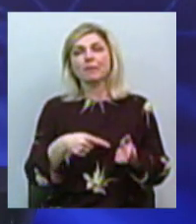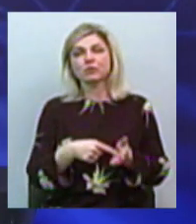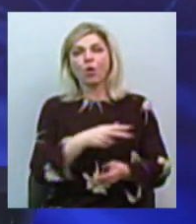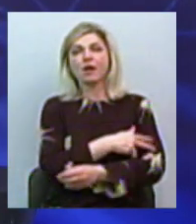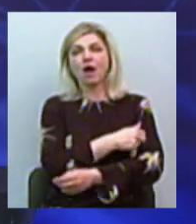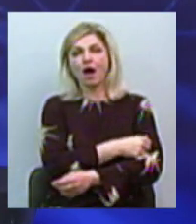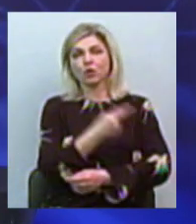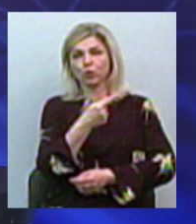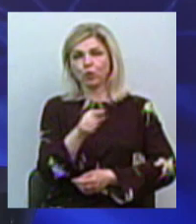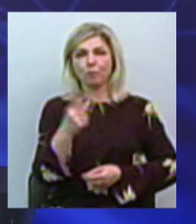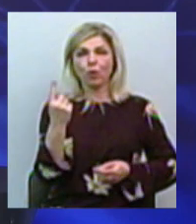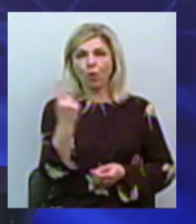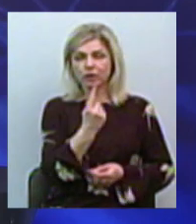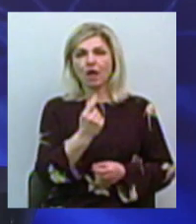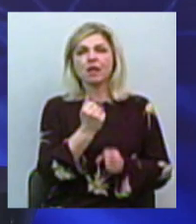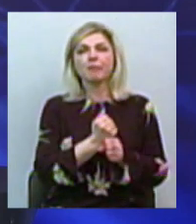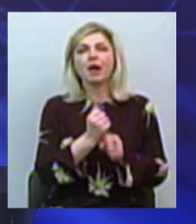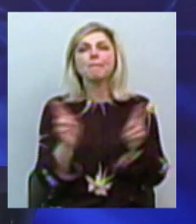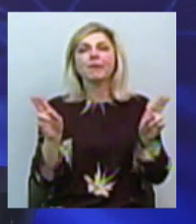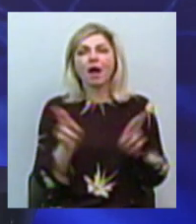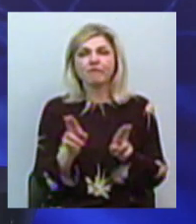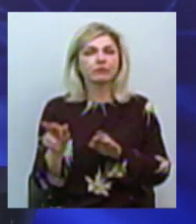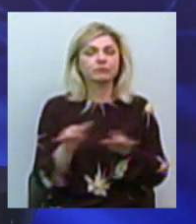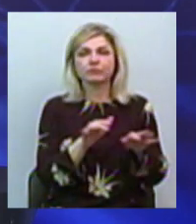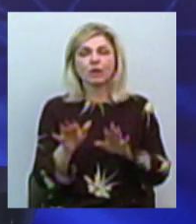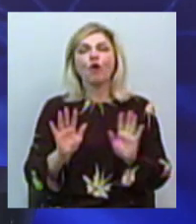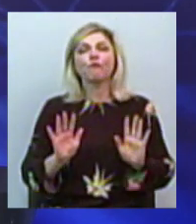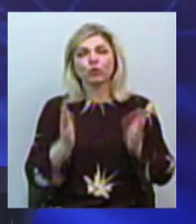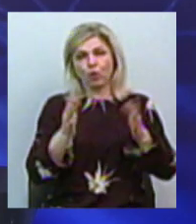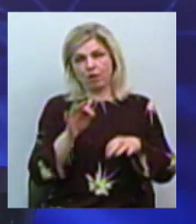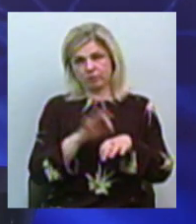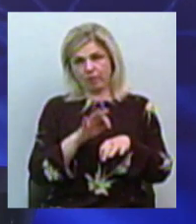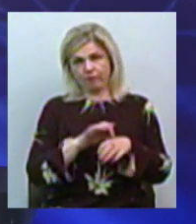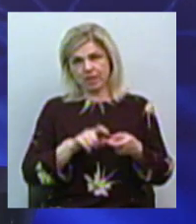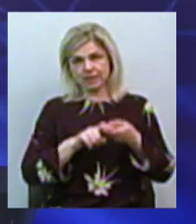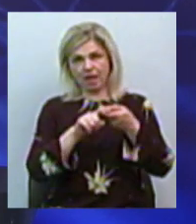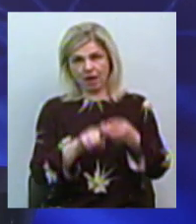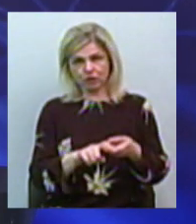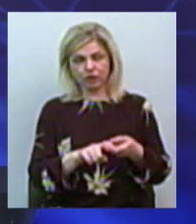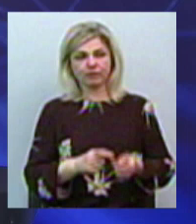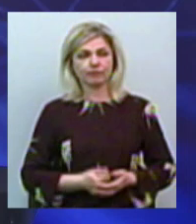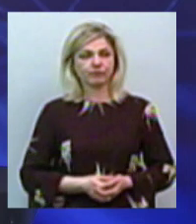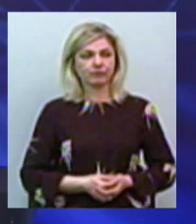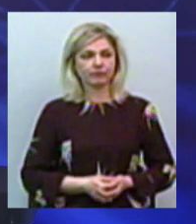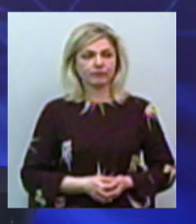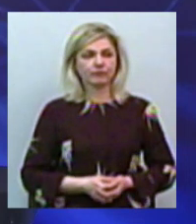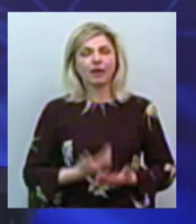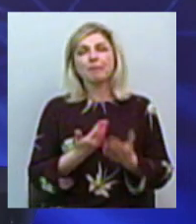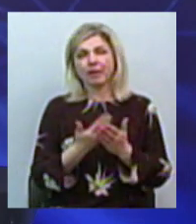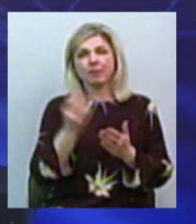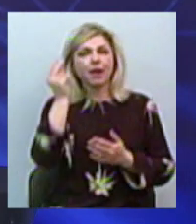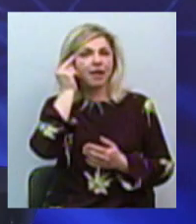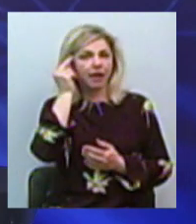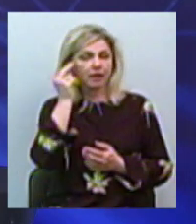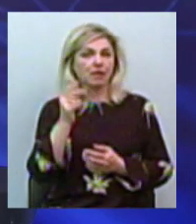1. Відпрацьовували механізм дій у випадку підозри зараження на коронавірусну інфекцію. За легендою, в лікарню